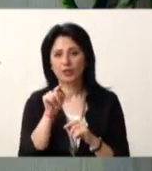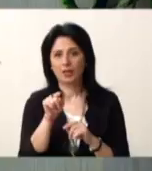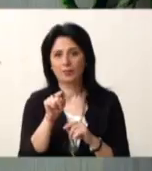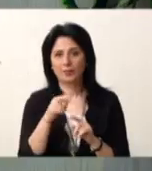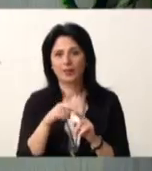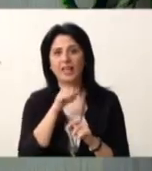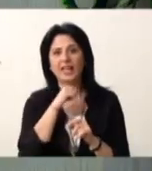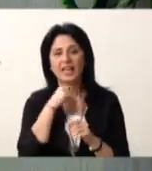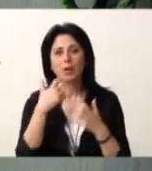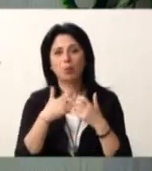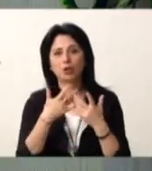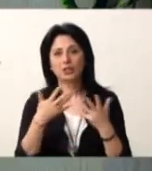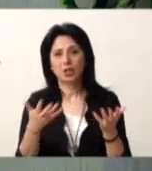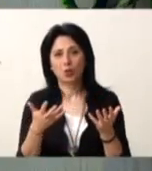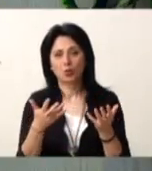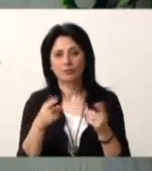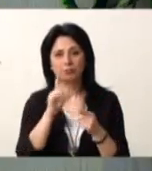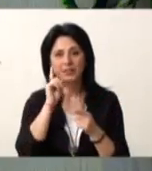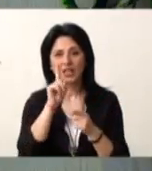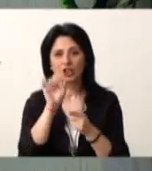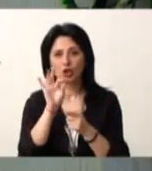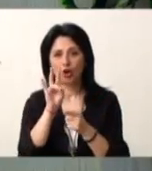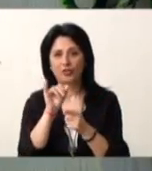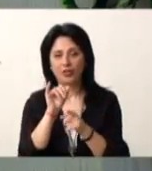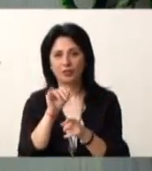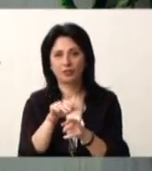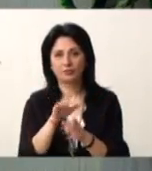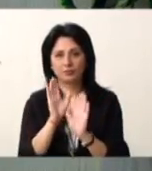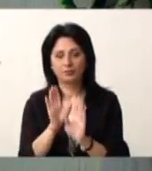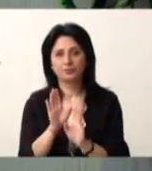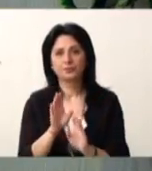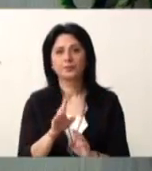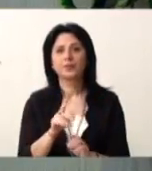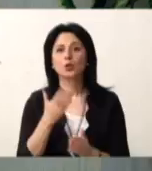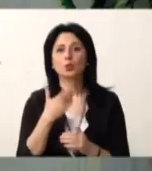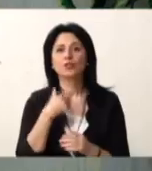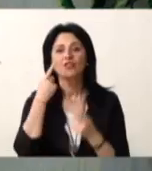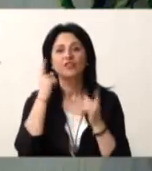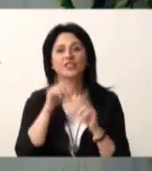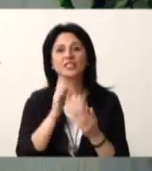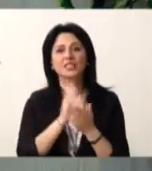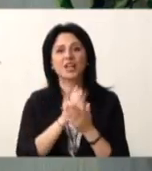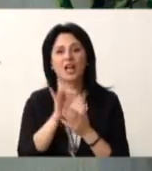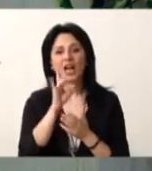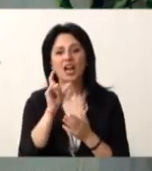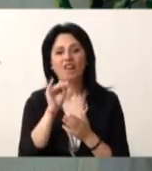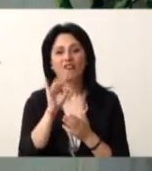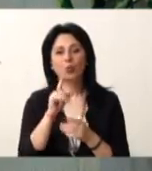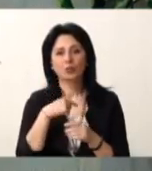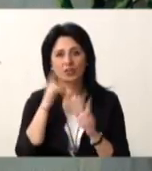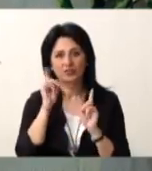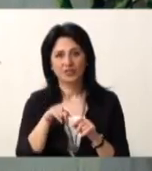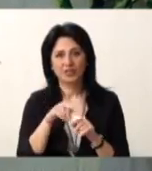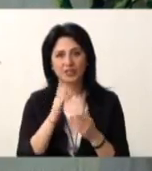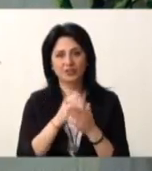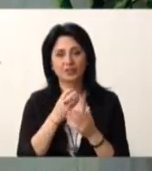ტრადიციულად ხილი და ბოსტნეული ხდება ხოლმე ჩვენთან მწვანე ზონაში და ეს სრულიად ბუნებრივია. მაგრამ თუ ჩვენ ვიცით, რომ არის რეფლუქსი და ჩვენ ვიცით,